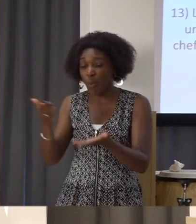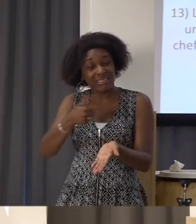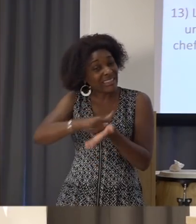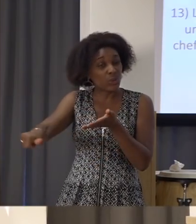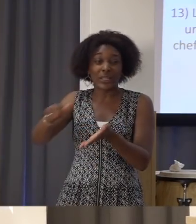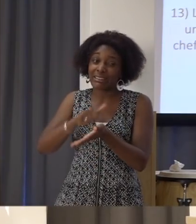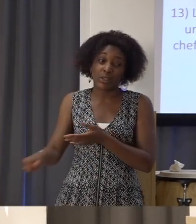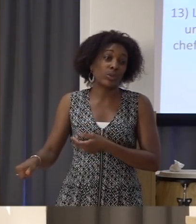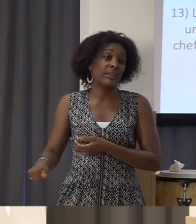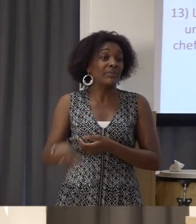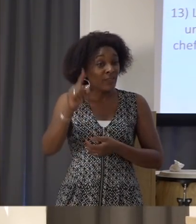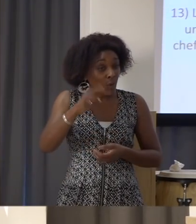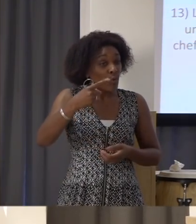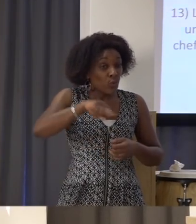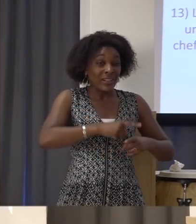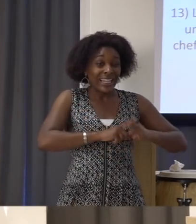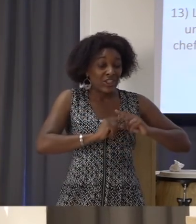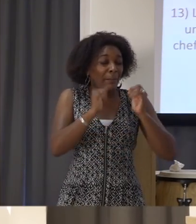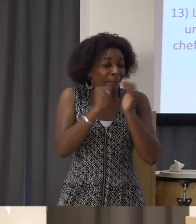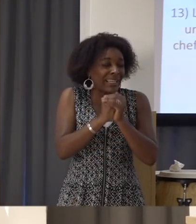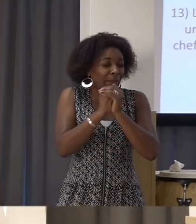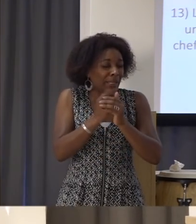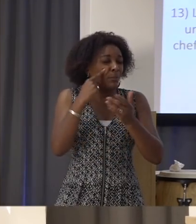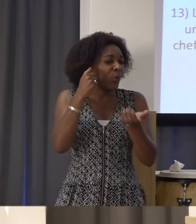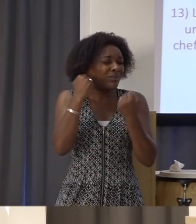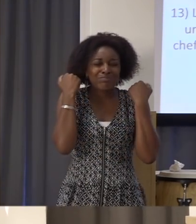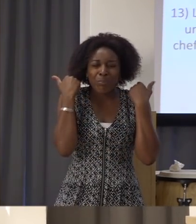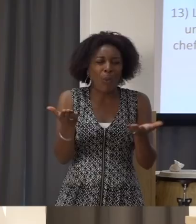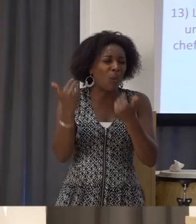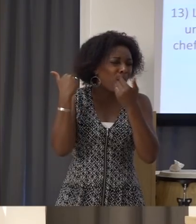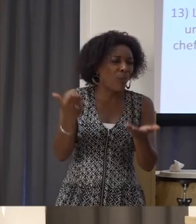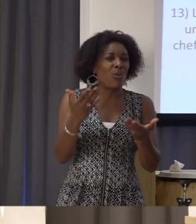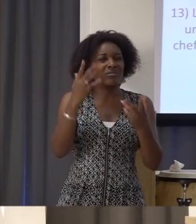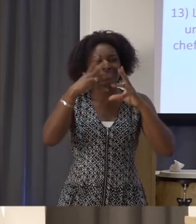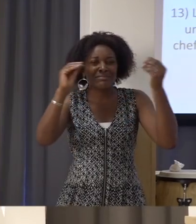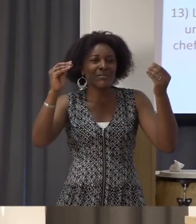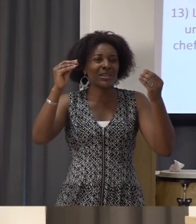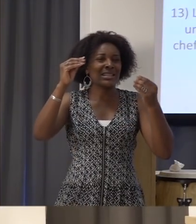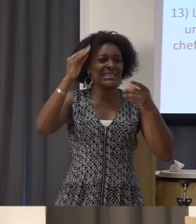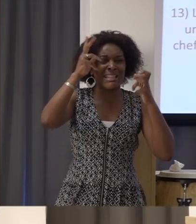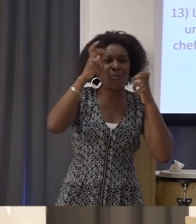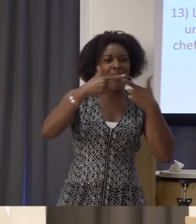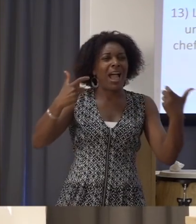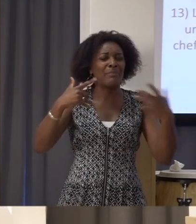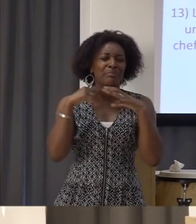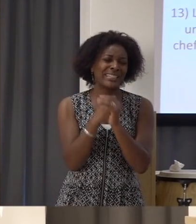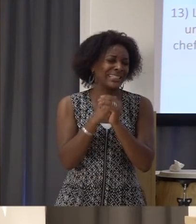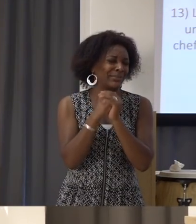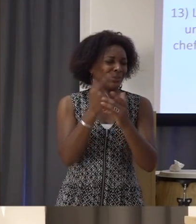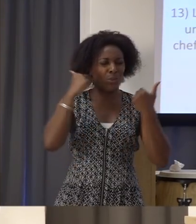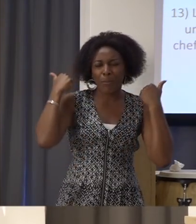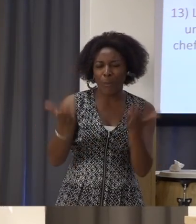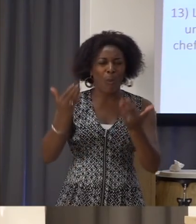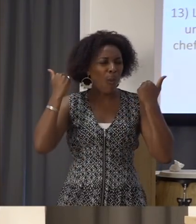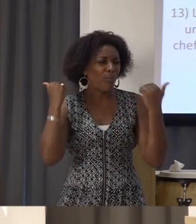Nous sommes appelés à renverser les autels. Détruisez leurs idoles. Abattez leurs images